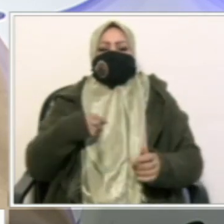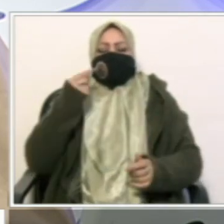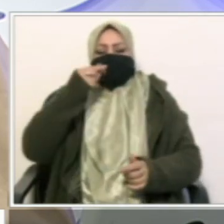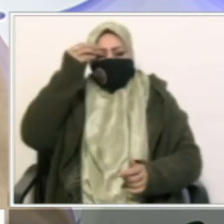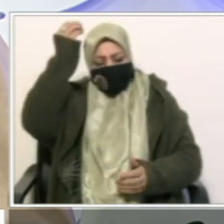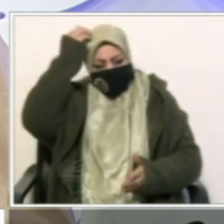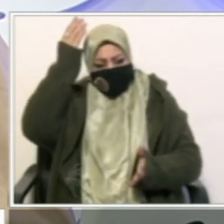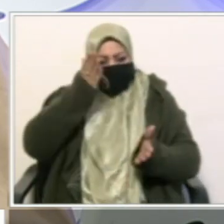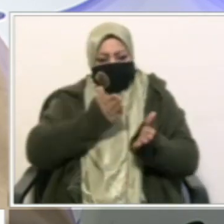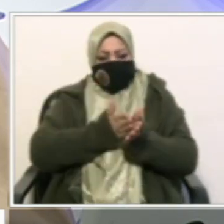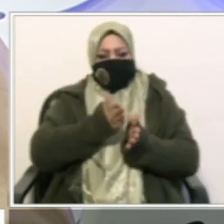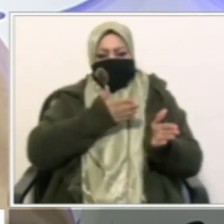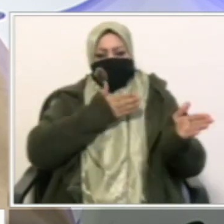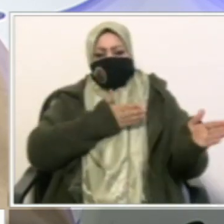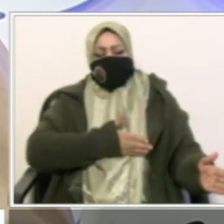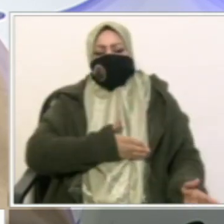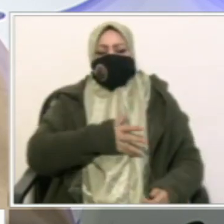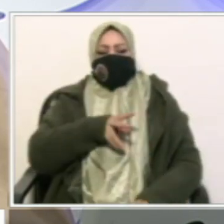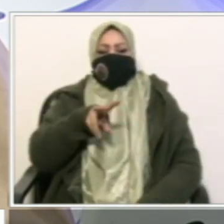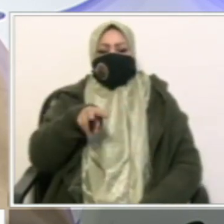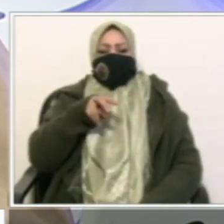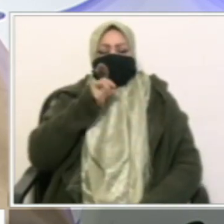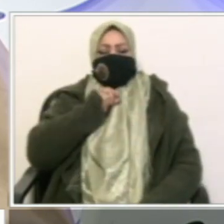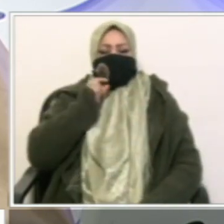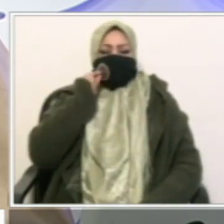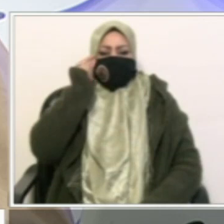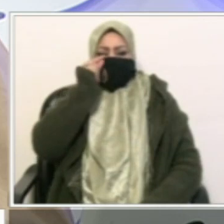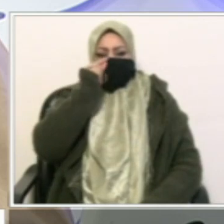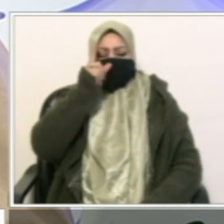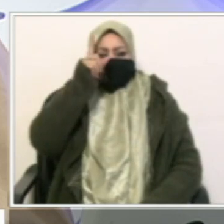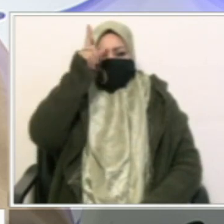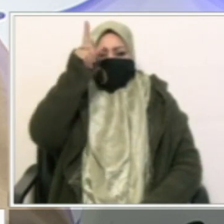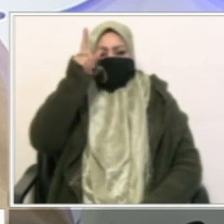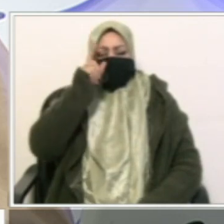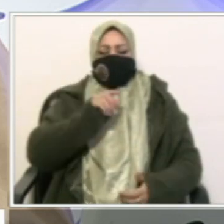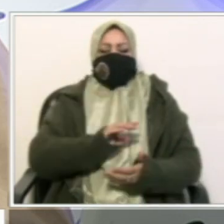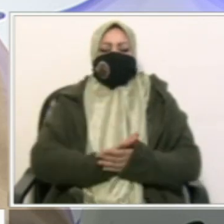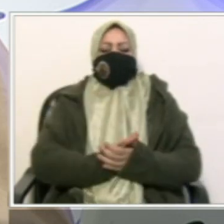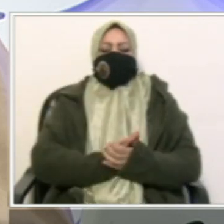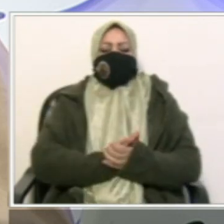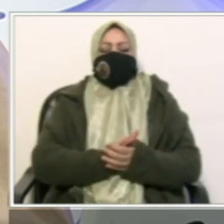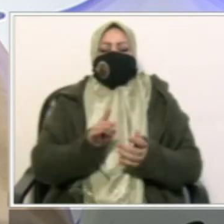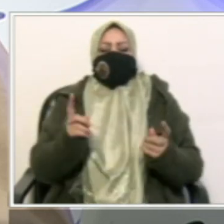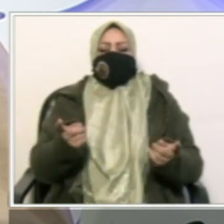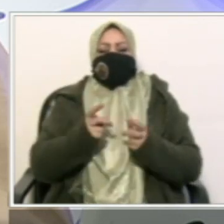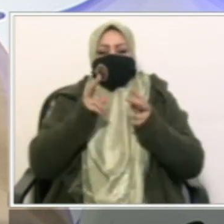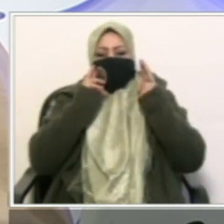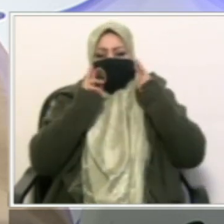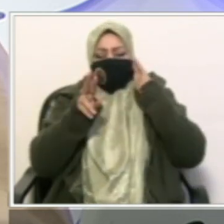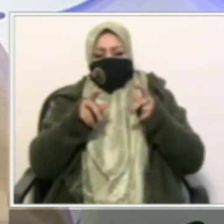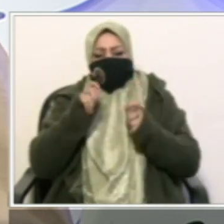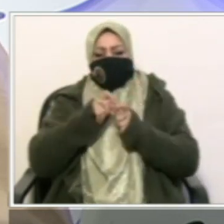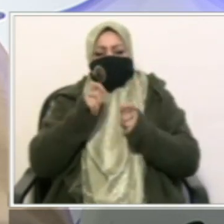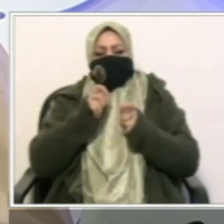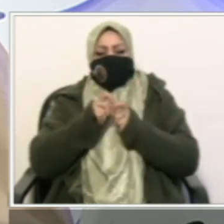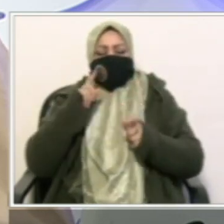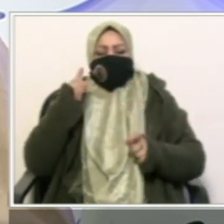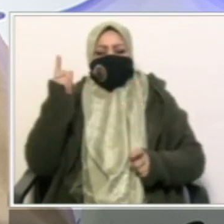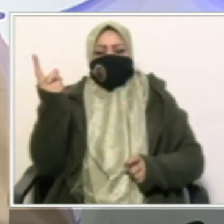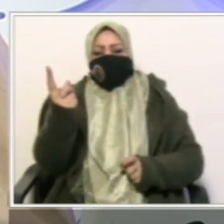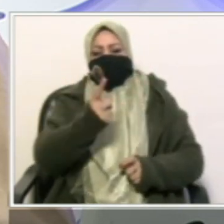الدين. أيها المشاهدون الكرام على قناة التناصح أينما كنتم السلام عليكم ورحمة الله